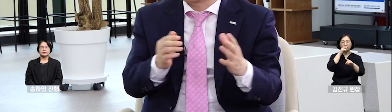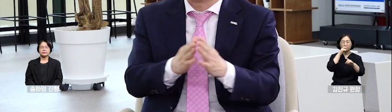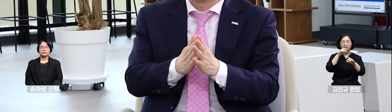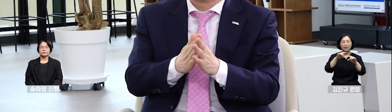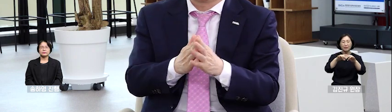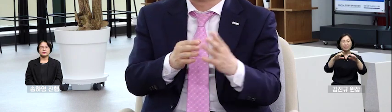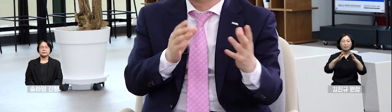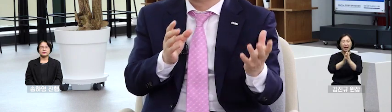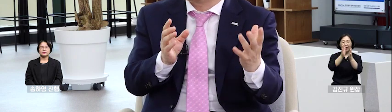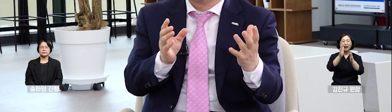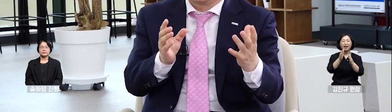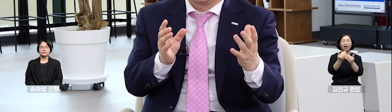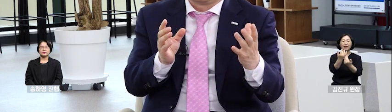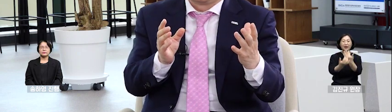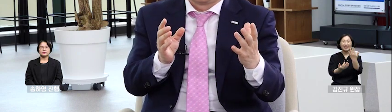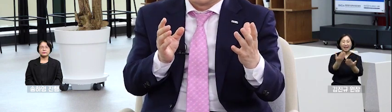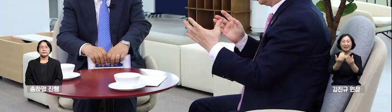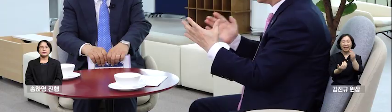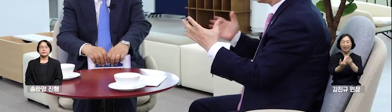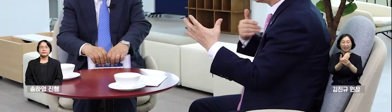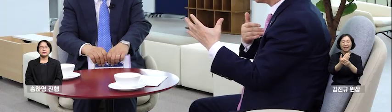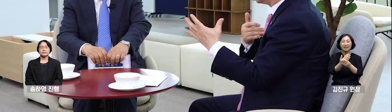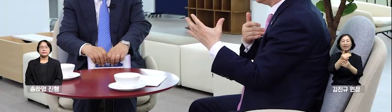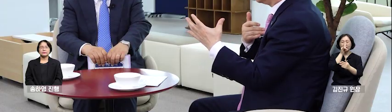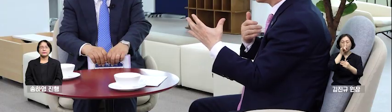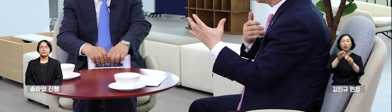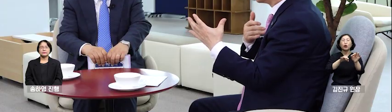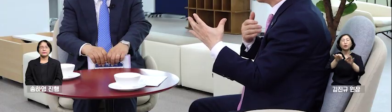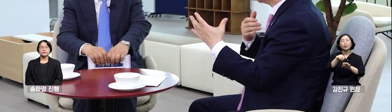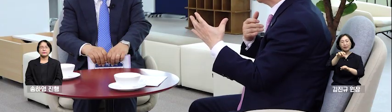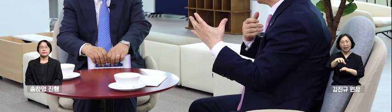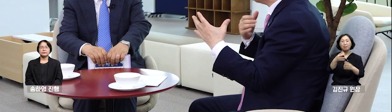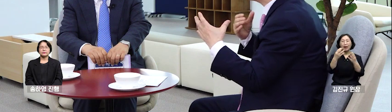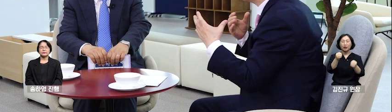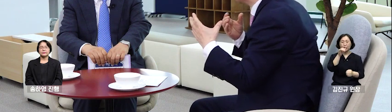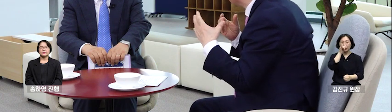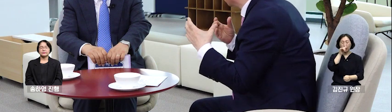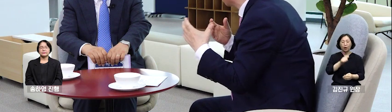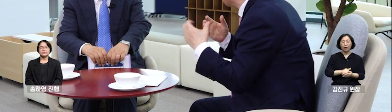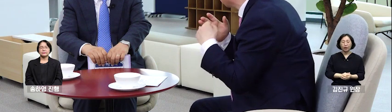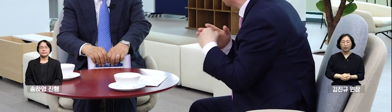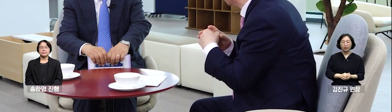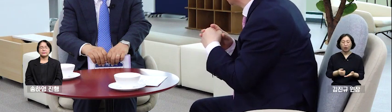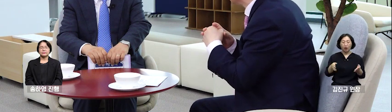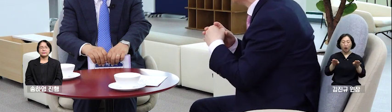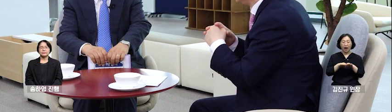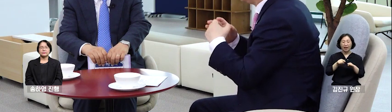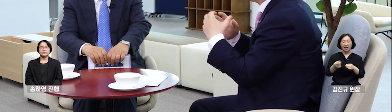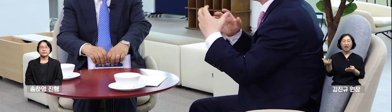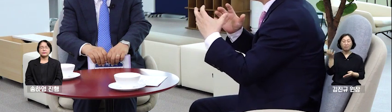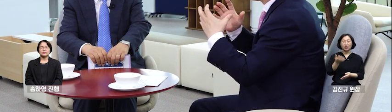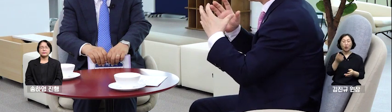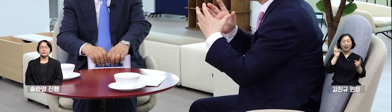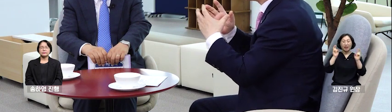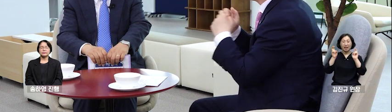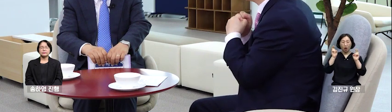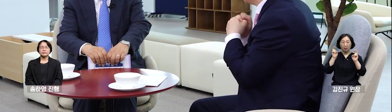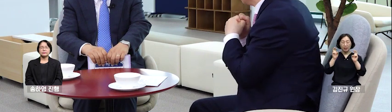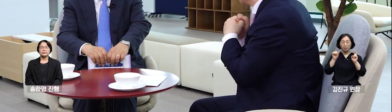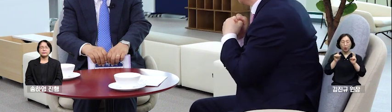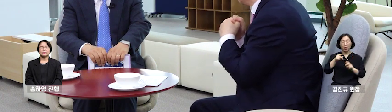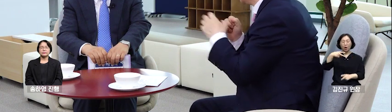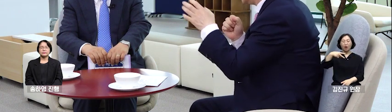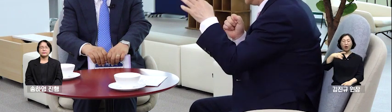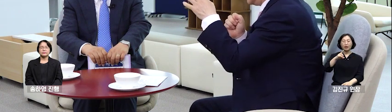저도 화제가 많기 때문에 저희 테 아이디어는 특설 사실 저희 천국은 확인원 에 입주한 기업 중에 한 기업이 그런 센서로